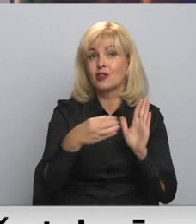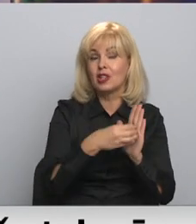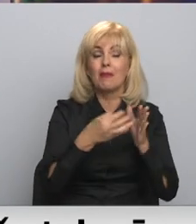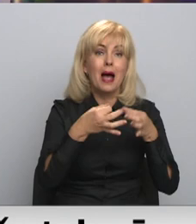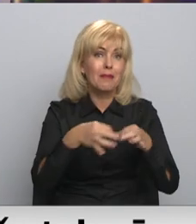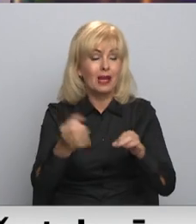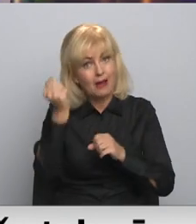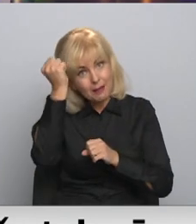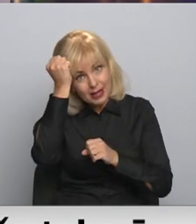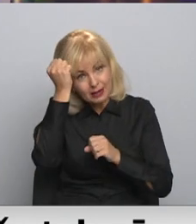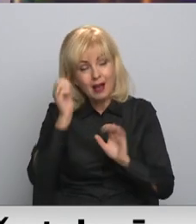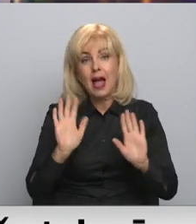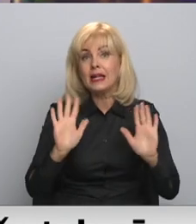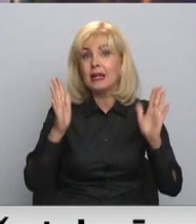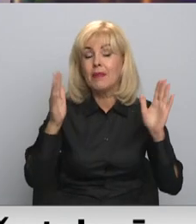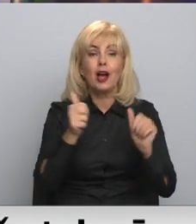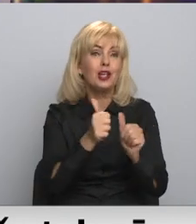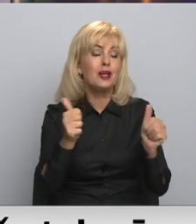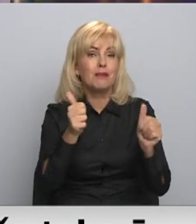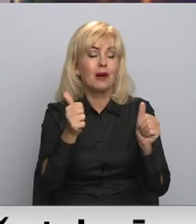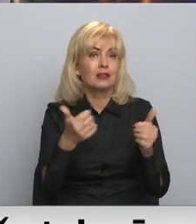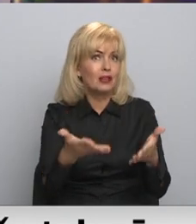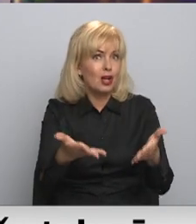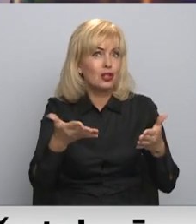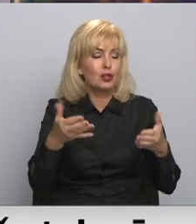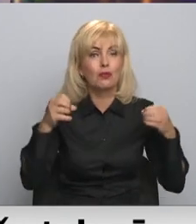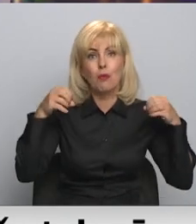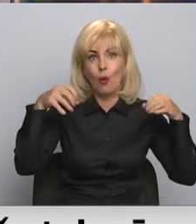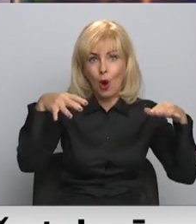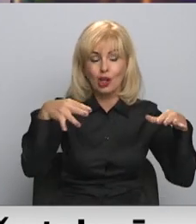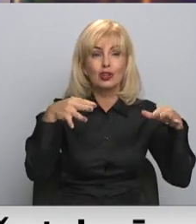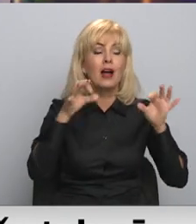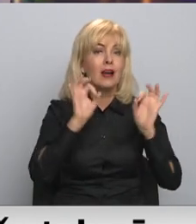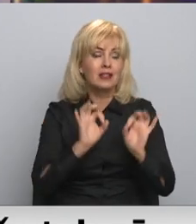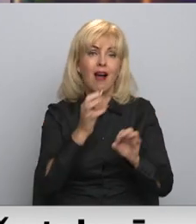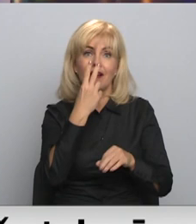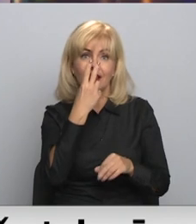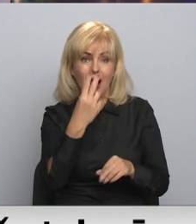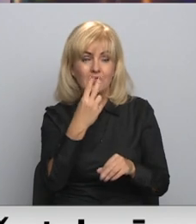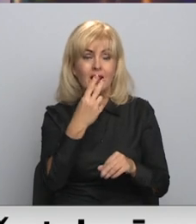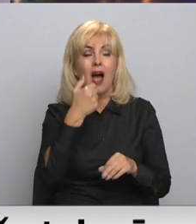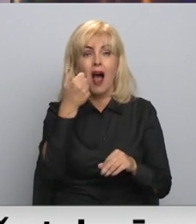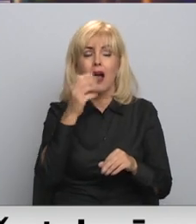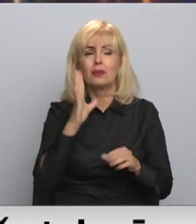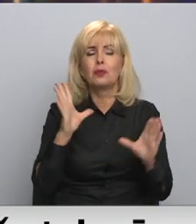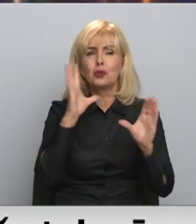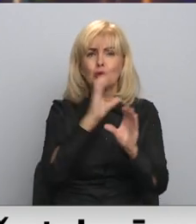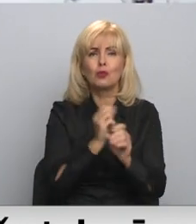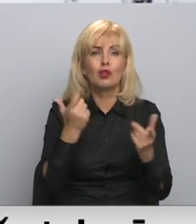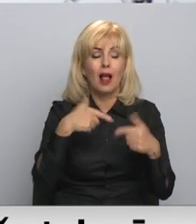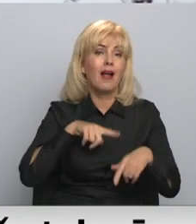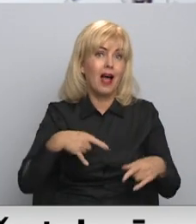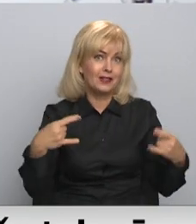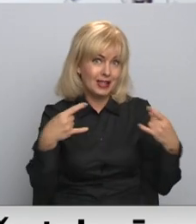brīvības piemineklis iemirdzēsies īpaši spoži, un turmāk tas būs skaidri saskatāms arī gada tumšajā laikā. Latvijas